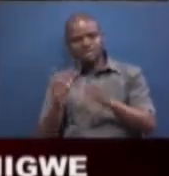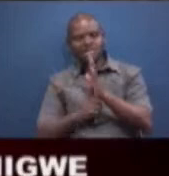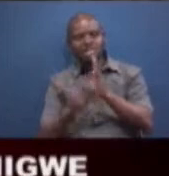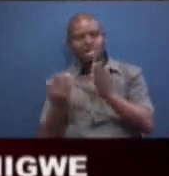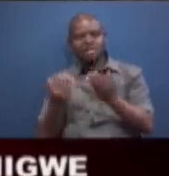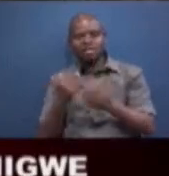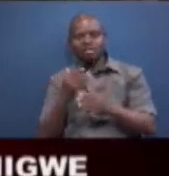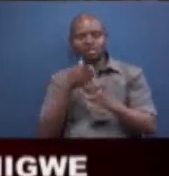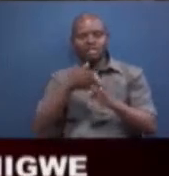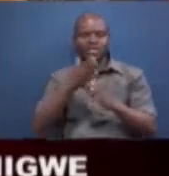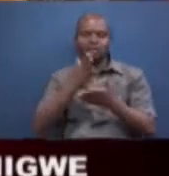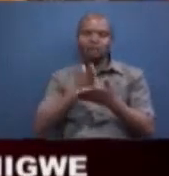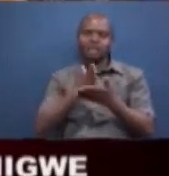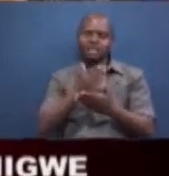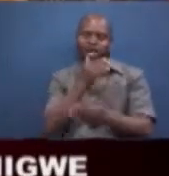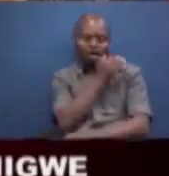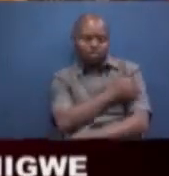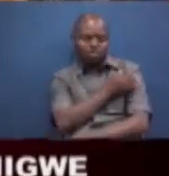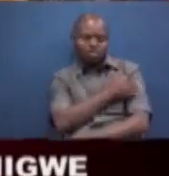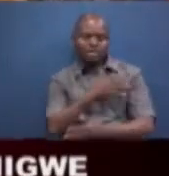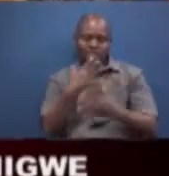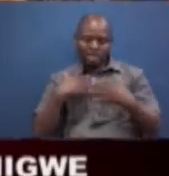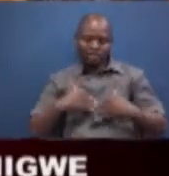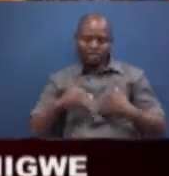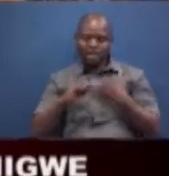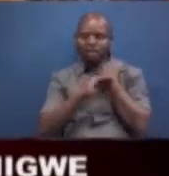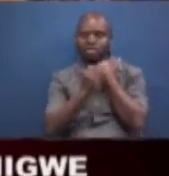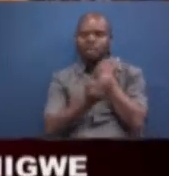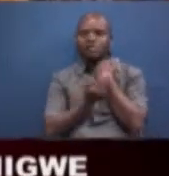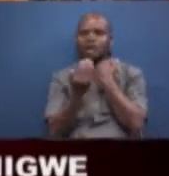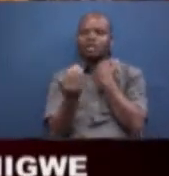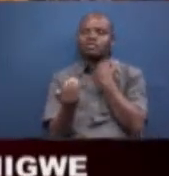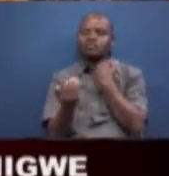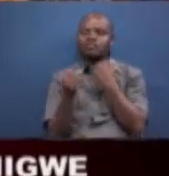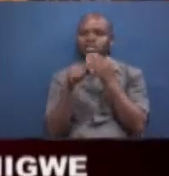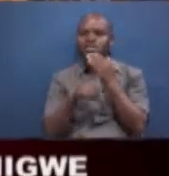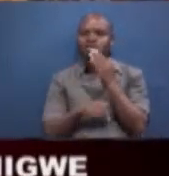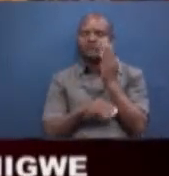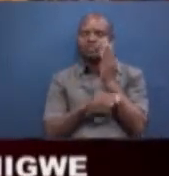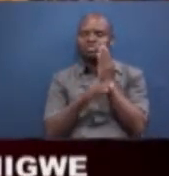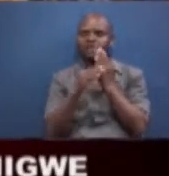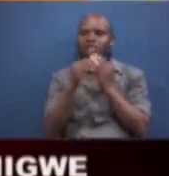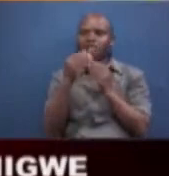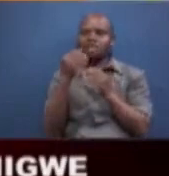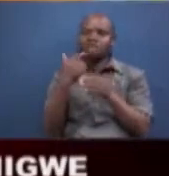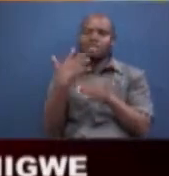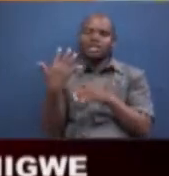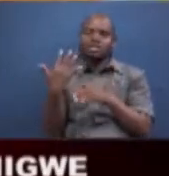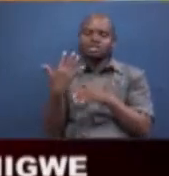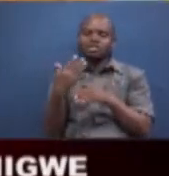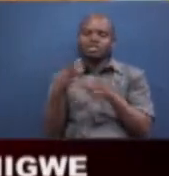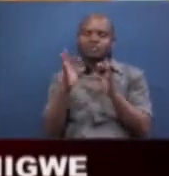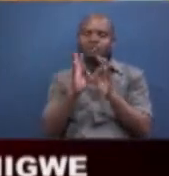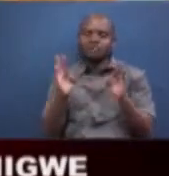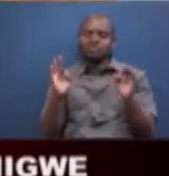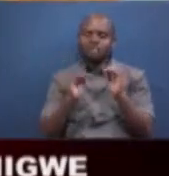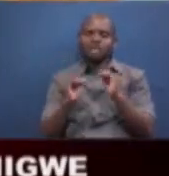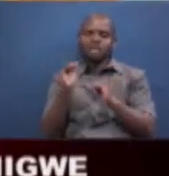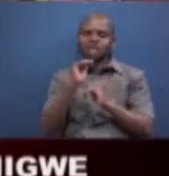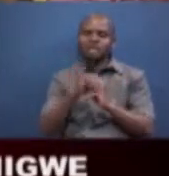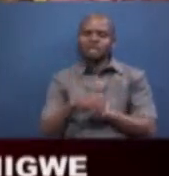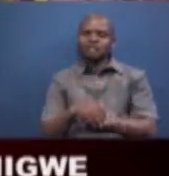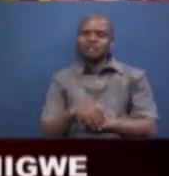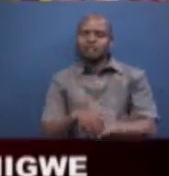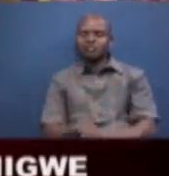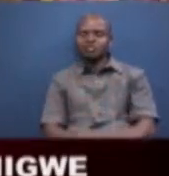2025-2026 umelenga kuhakikisha huduma za afya kwa wajawazito na watoto chini ya umri wa miaka 5 zinaboreshwa zaidi.